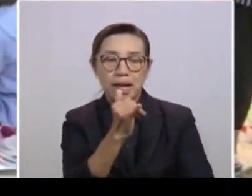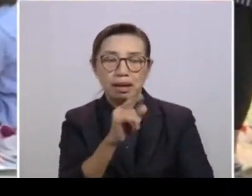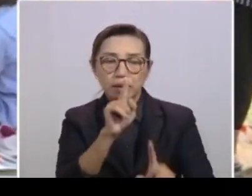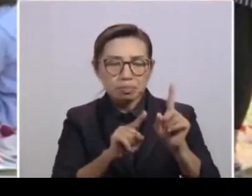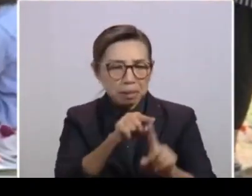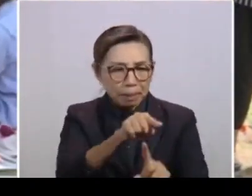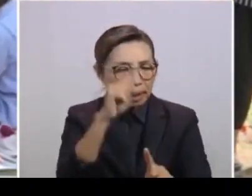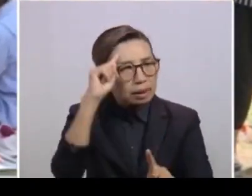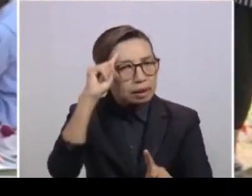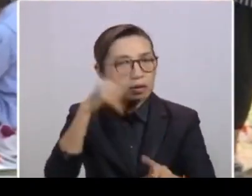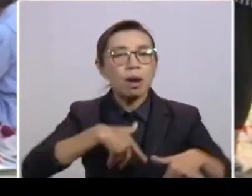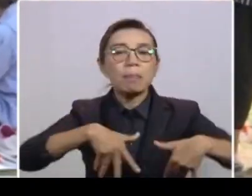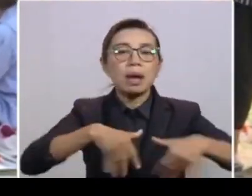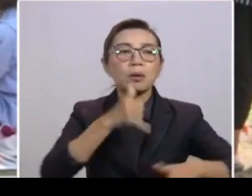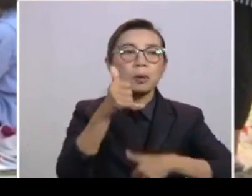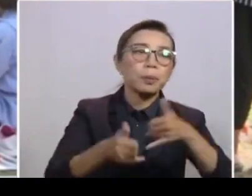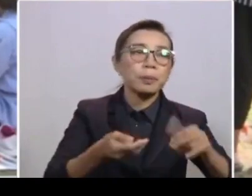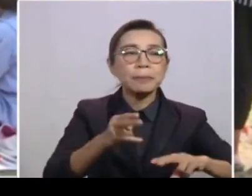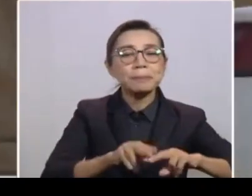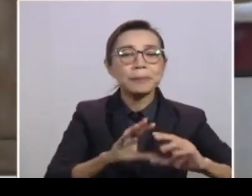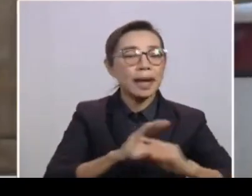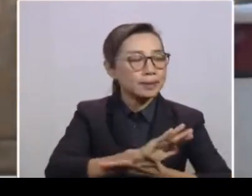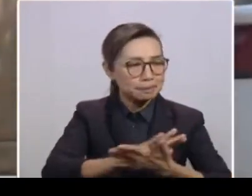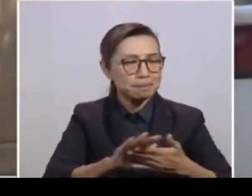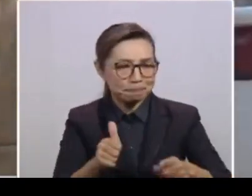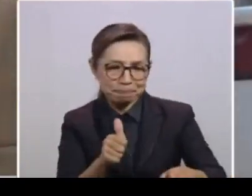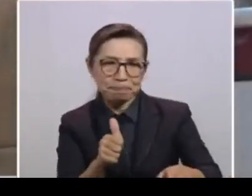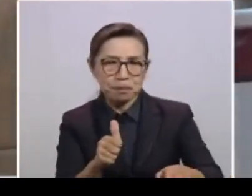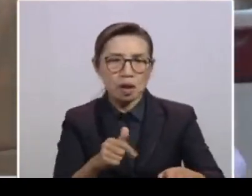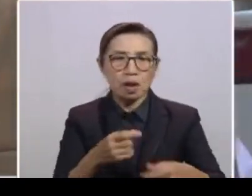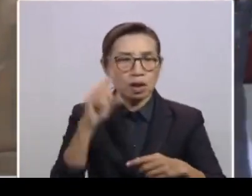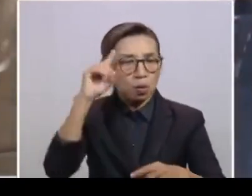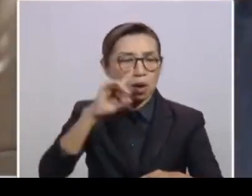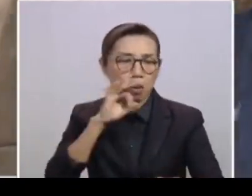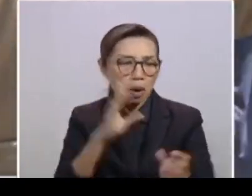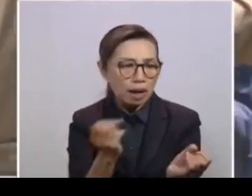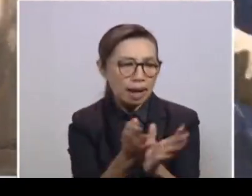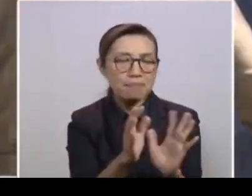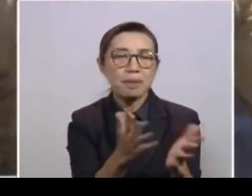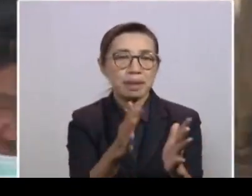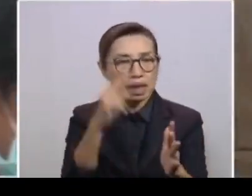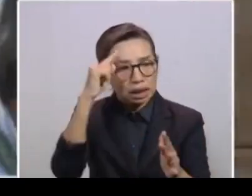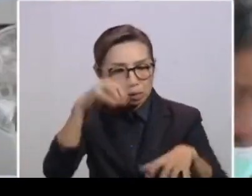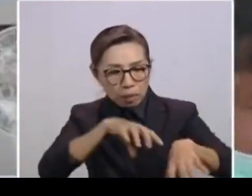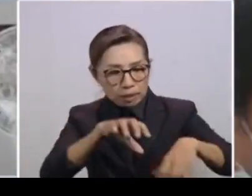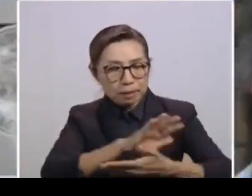จะไม่มีความรุนแรงอะไรและสถานการณ์โดยภาพรวมนั้นน่าจะเป็นไปด้วยความสงบเรียบร้อยนะครับ